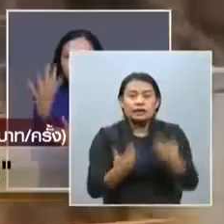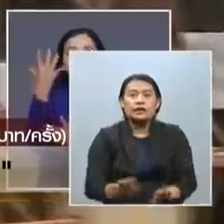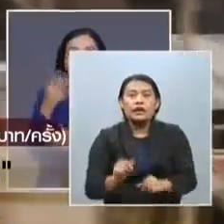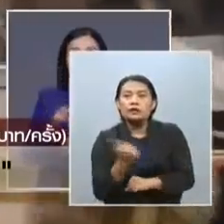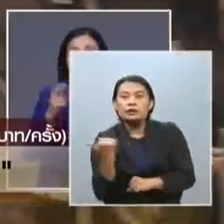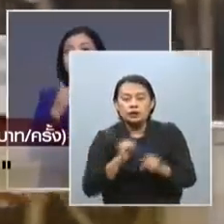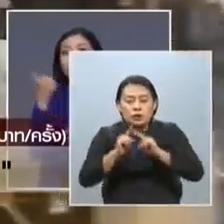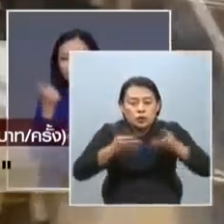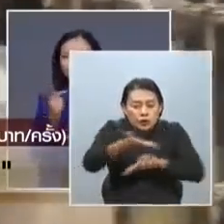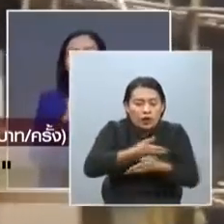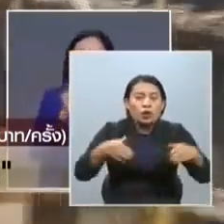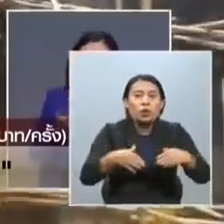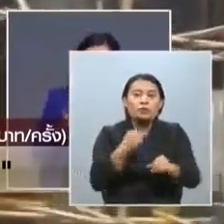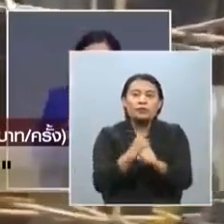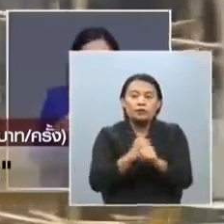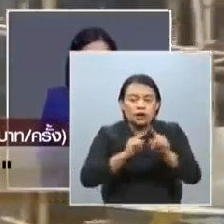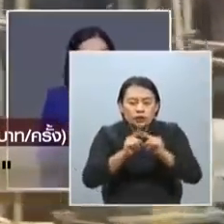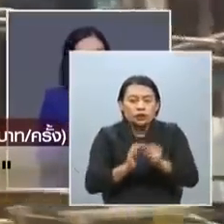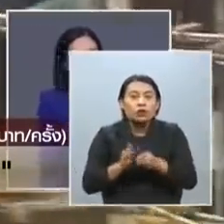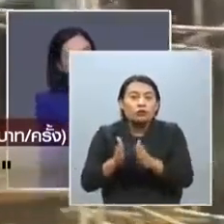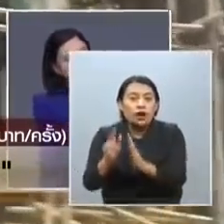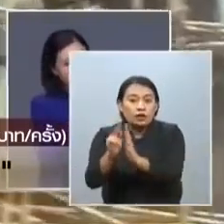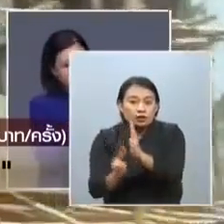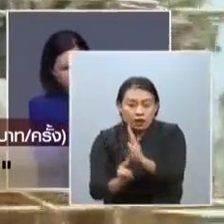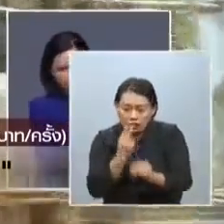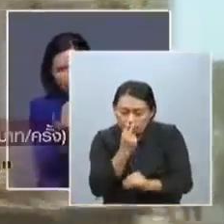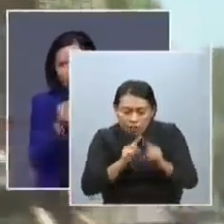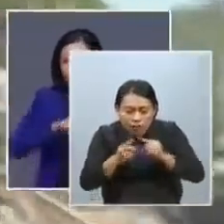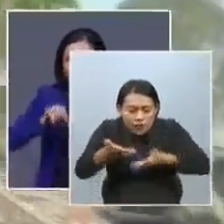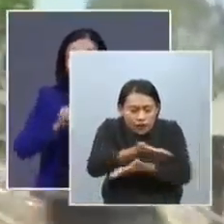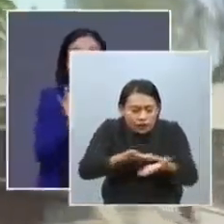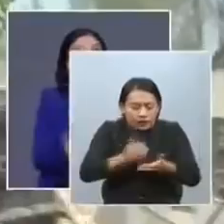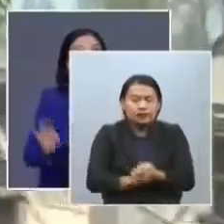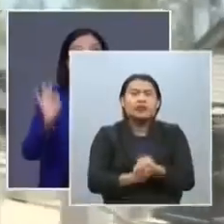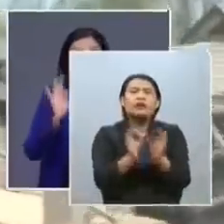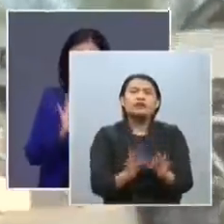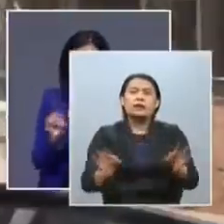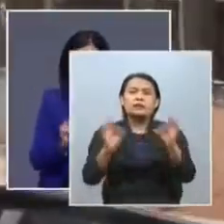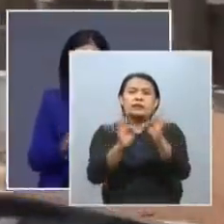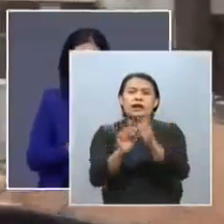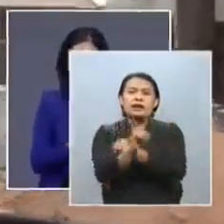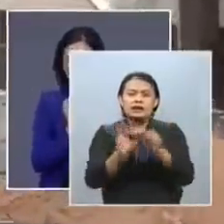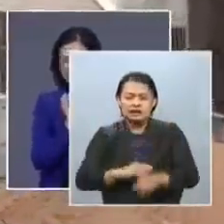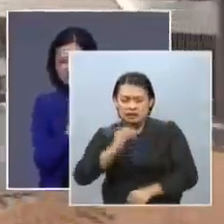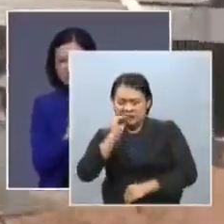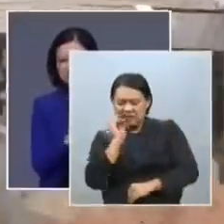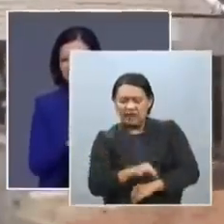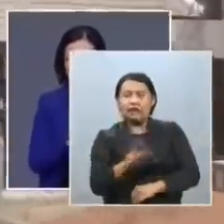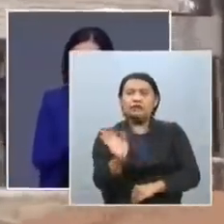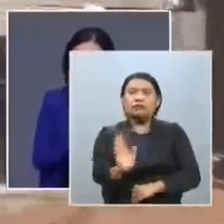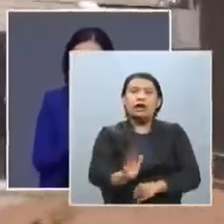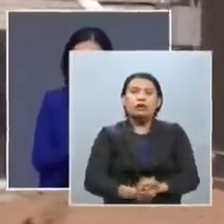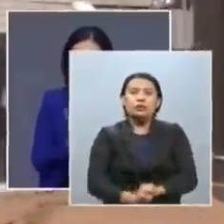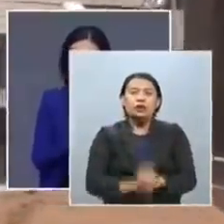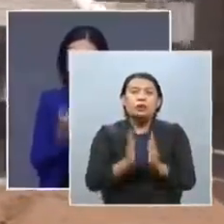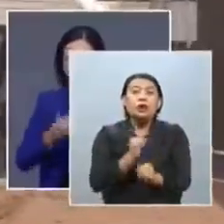ารือคณะทำงานนะฝ่ายกฎหมายมาดูกันแต่ข้อสำคัญก็คืออย่าไปแสดงความรังเกียจทิ้งชังข้าราช